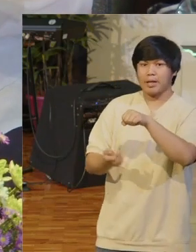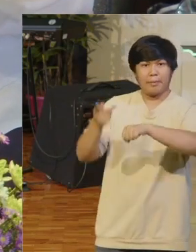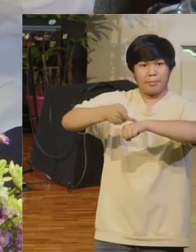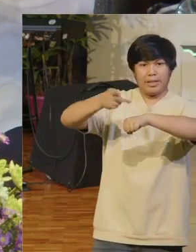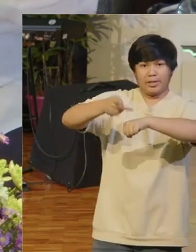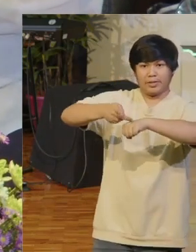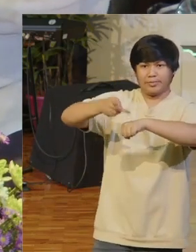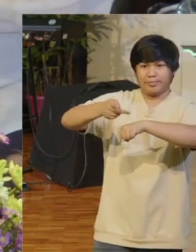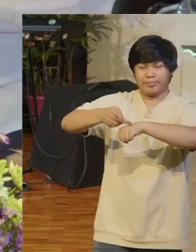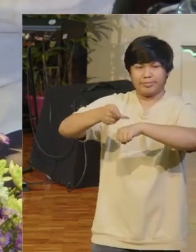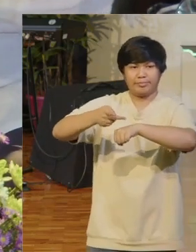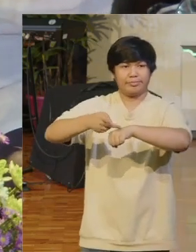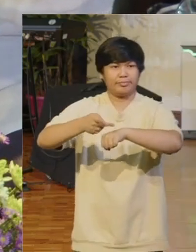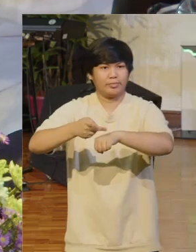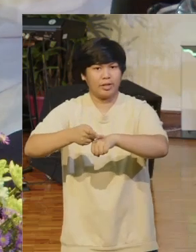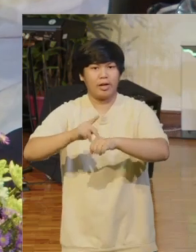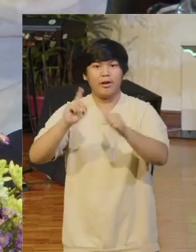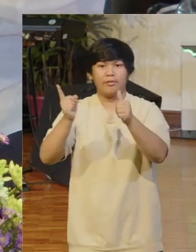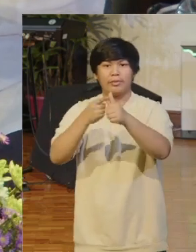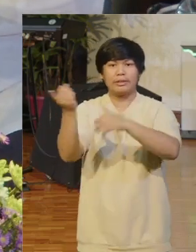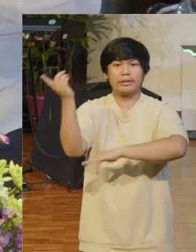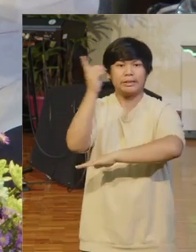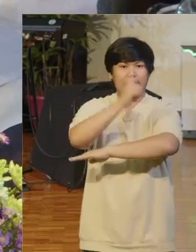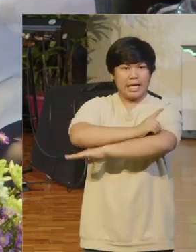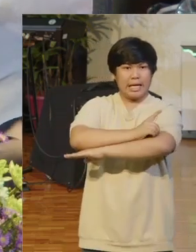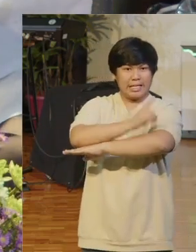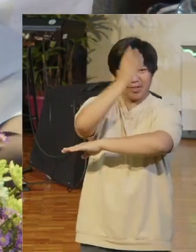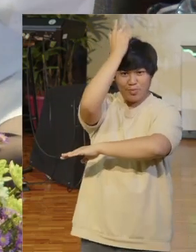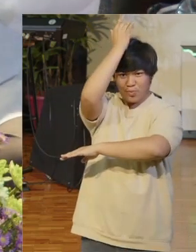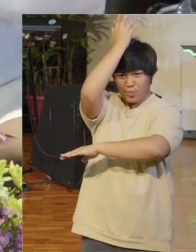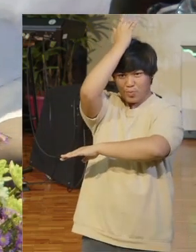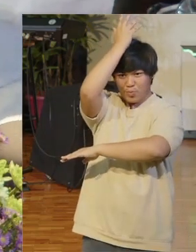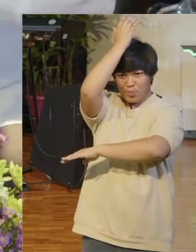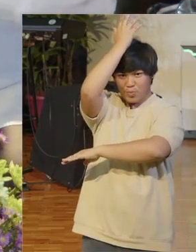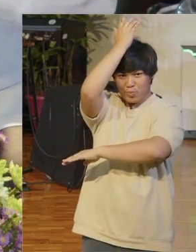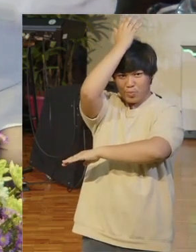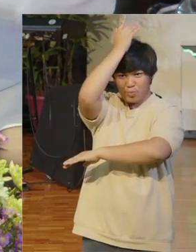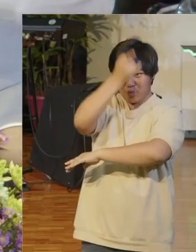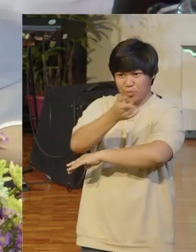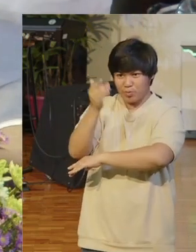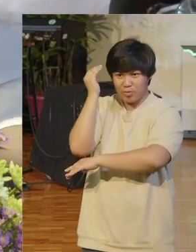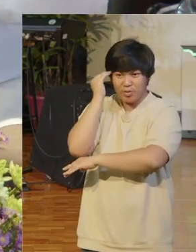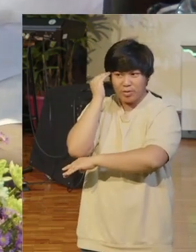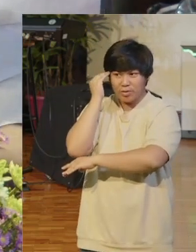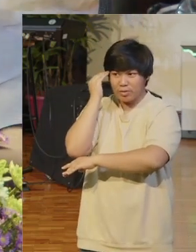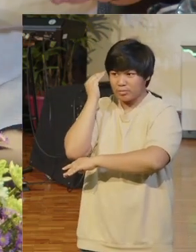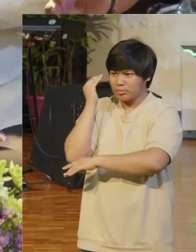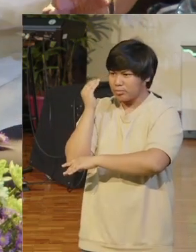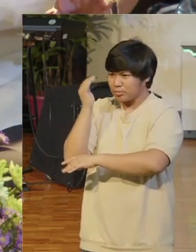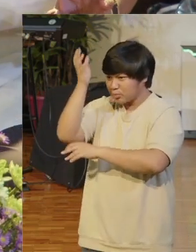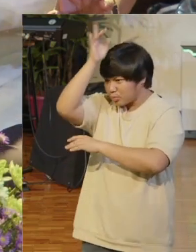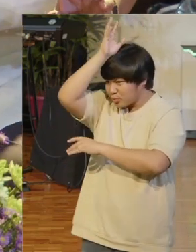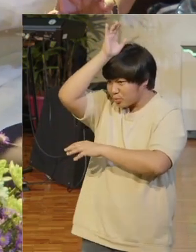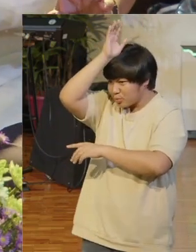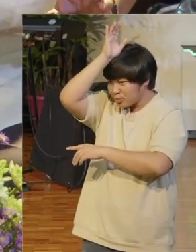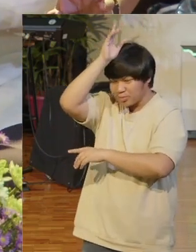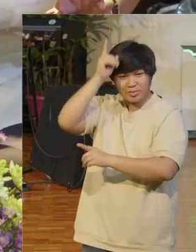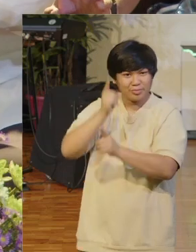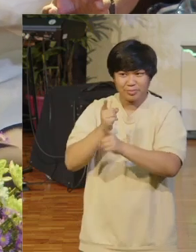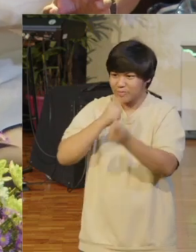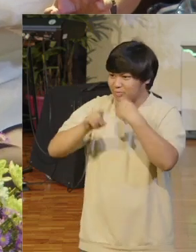Peter, first day of the church, day of Pentecost, ito ang sermon niya. No? Ang sabi niya sa sermon niya ay